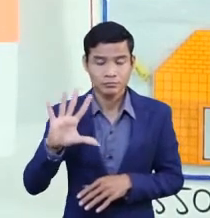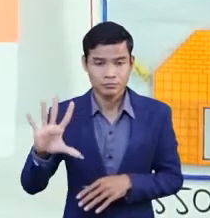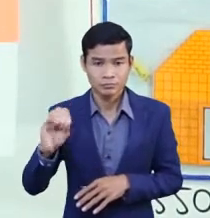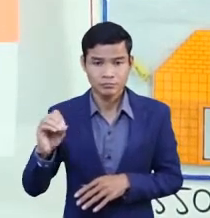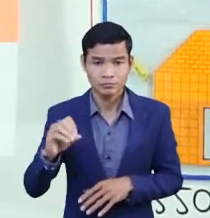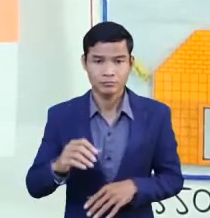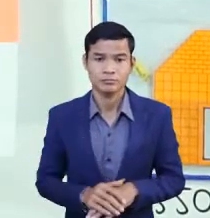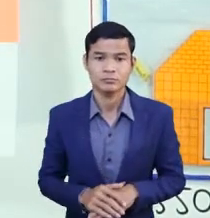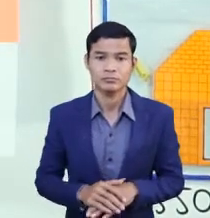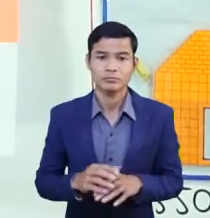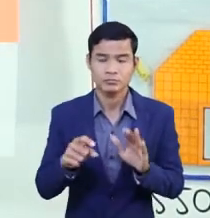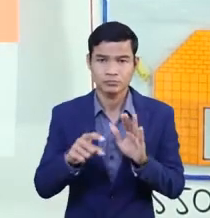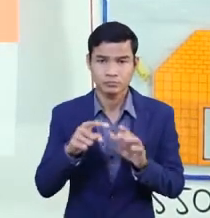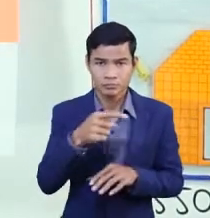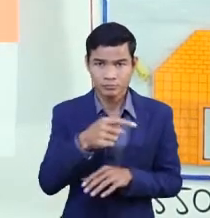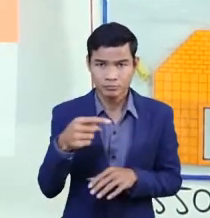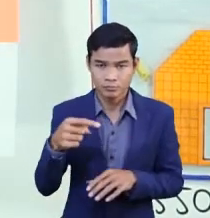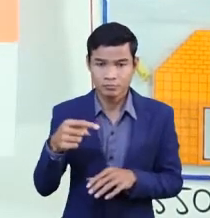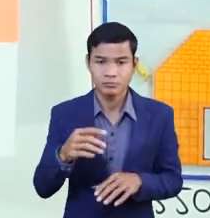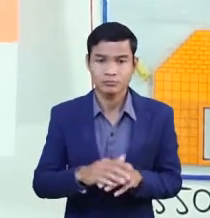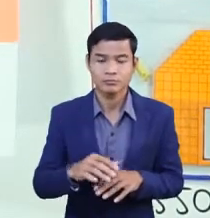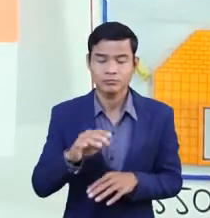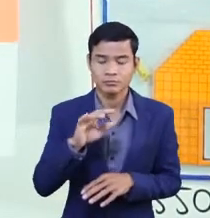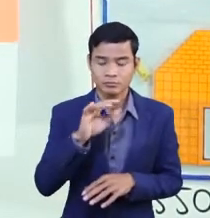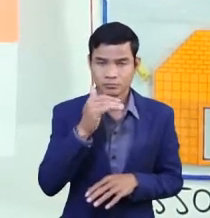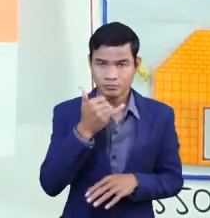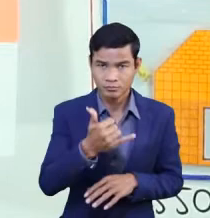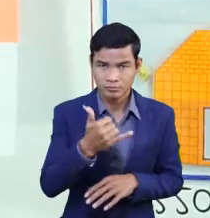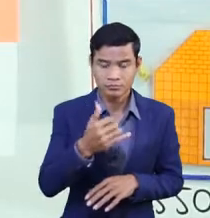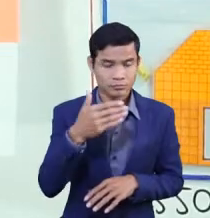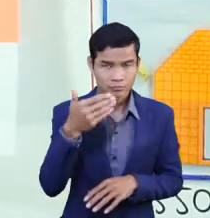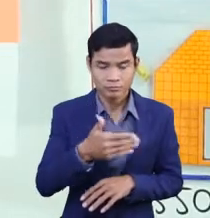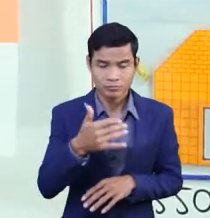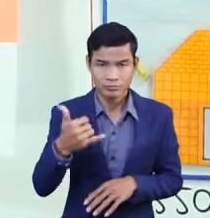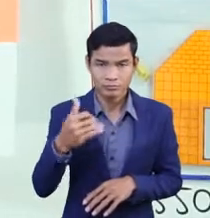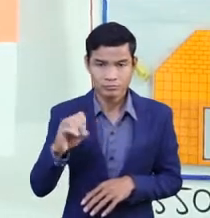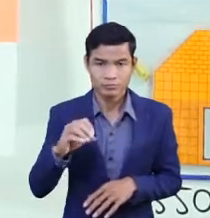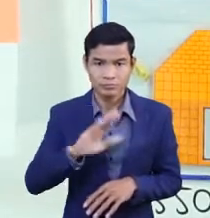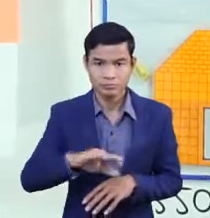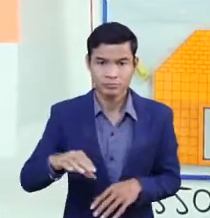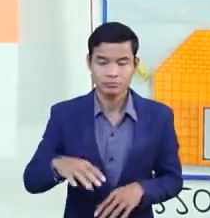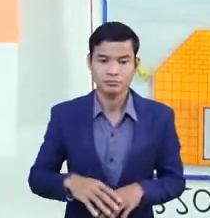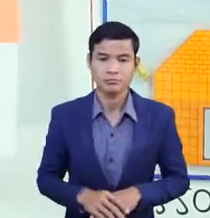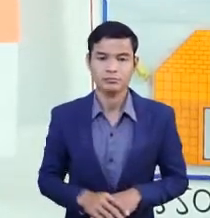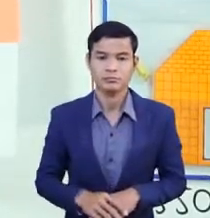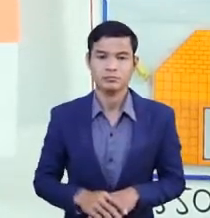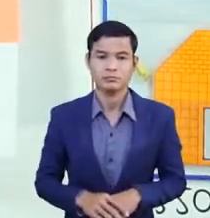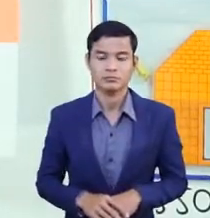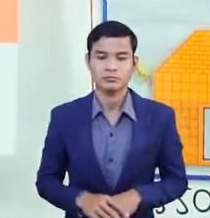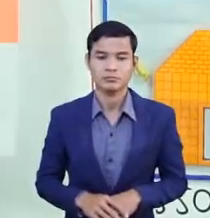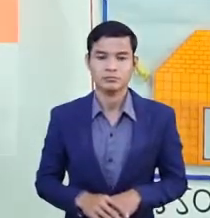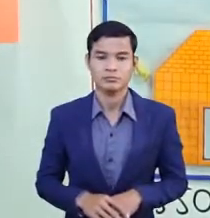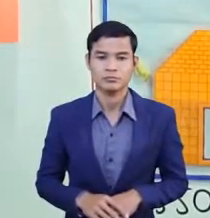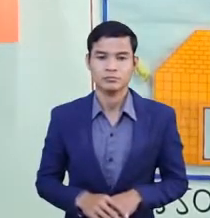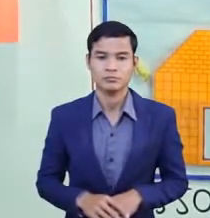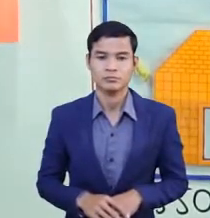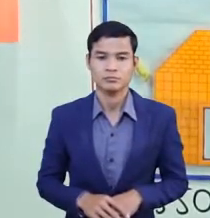2550ចាដកឲ្យចា960អញ្ចឹងណាតោះ